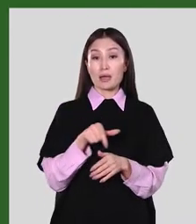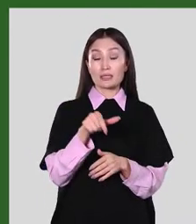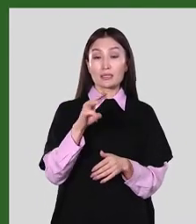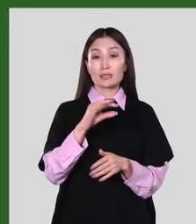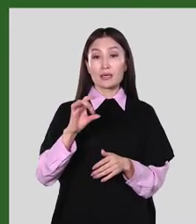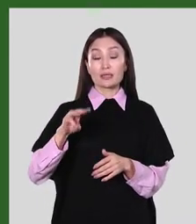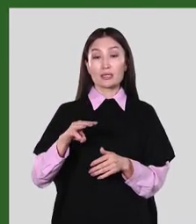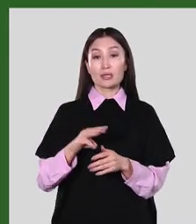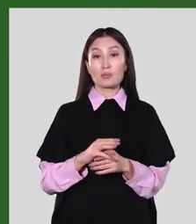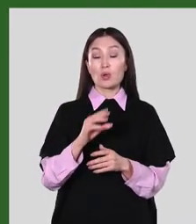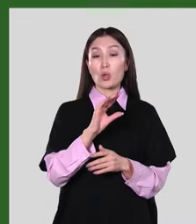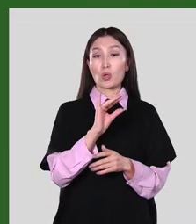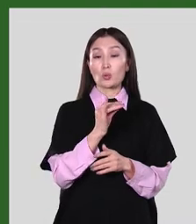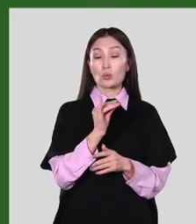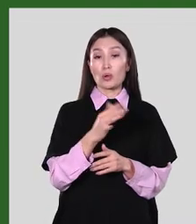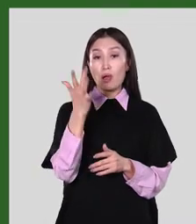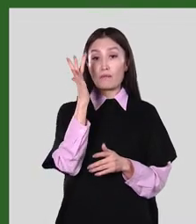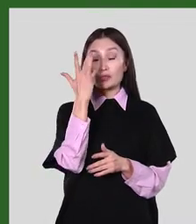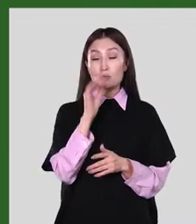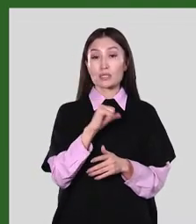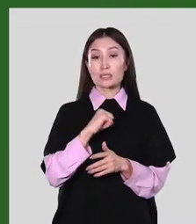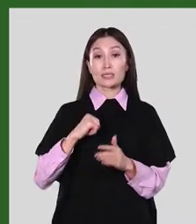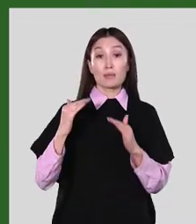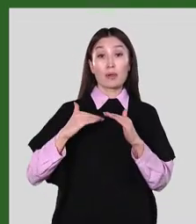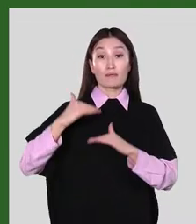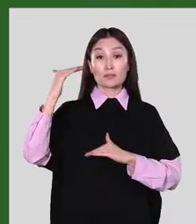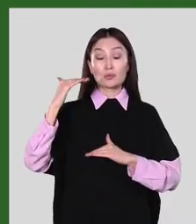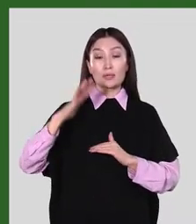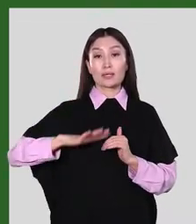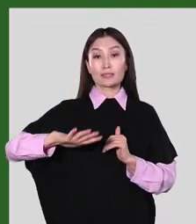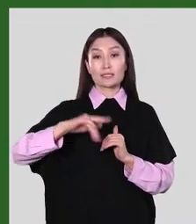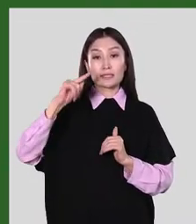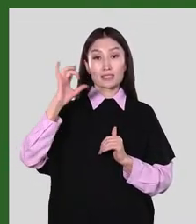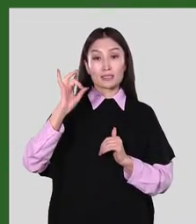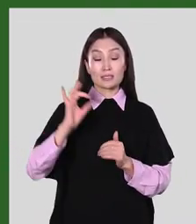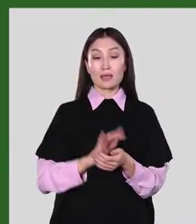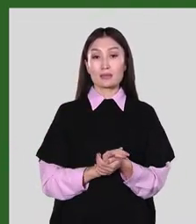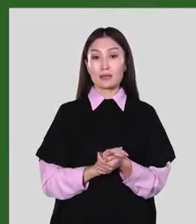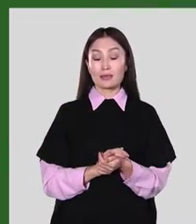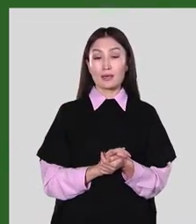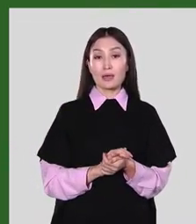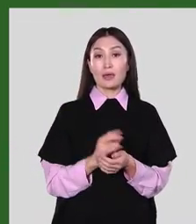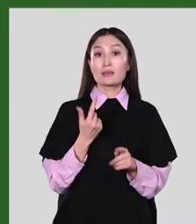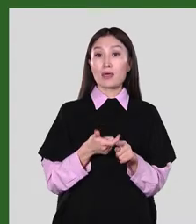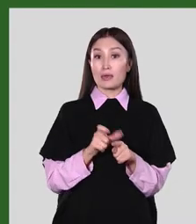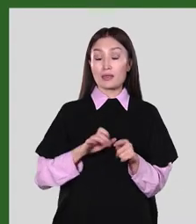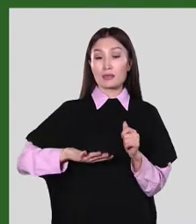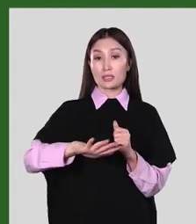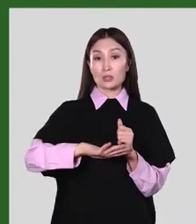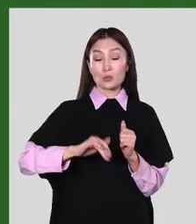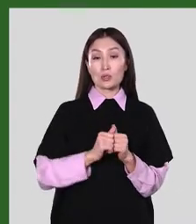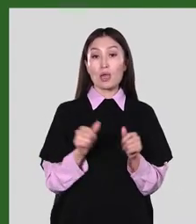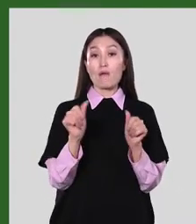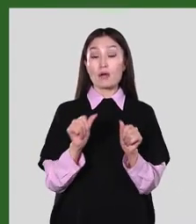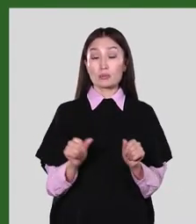реки юго-восточной самой высокой части кыргызстана на этой территории